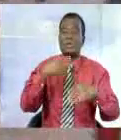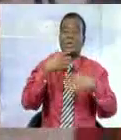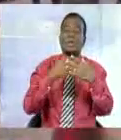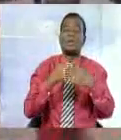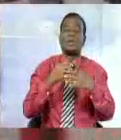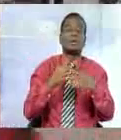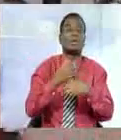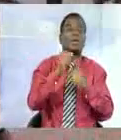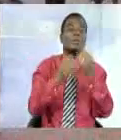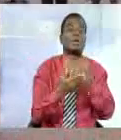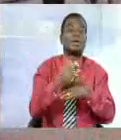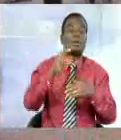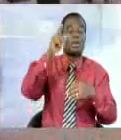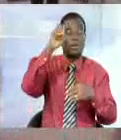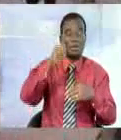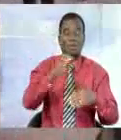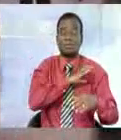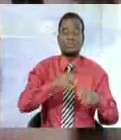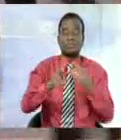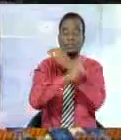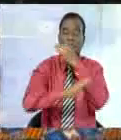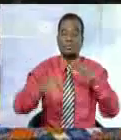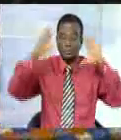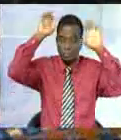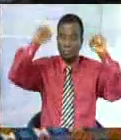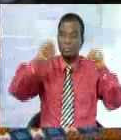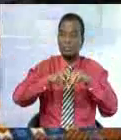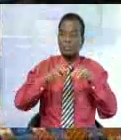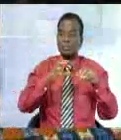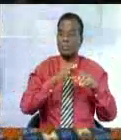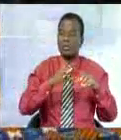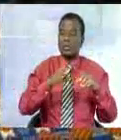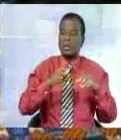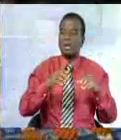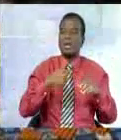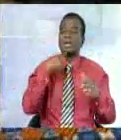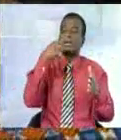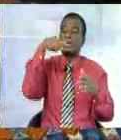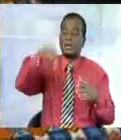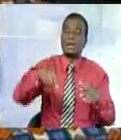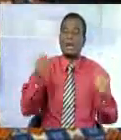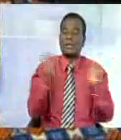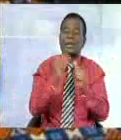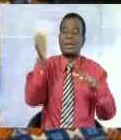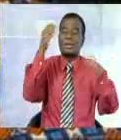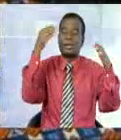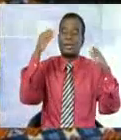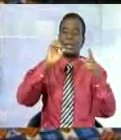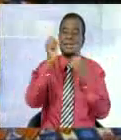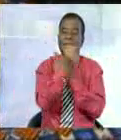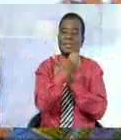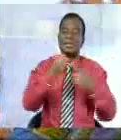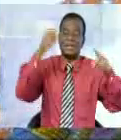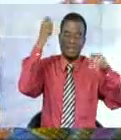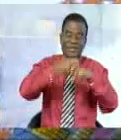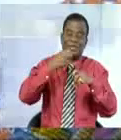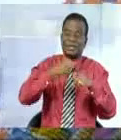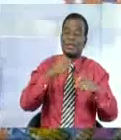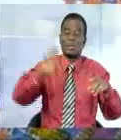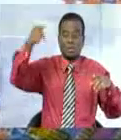Conseil régional. Le président du Conseil général, Nguessan Bernard, a noté que malgré la situation difficile du moment,